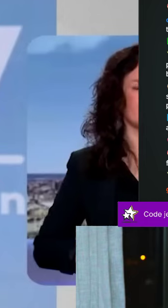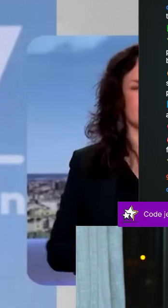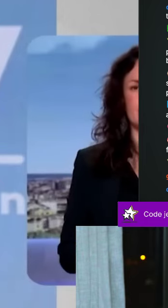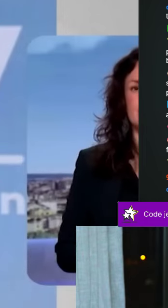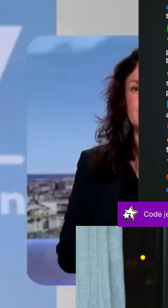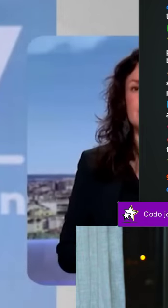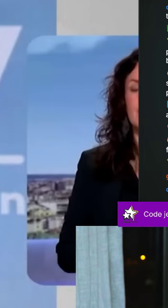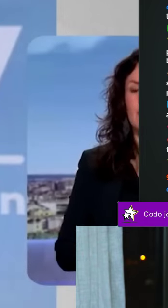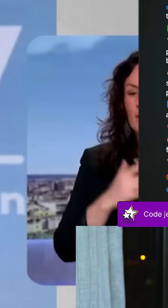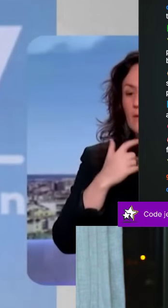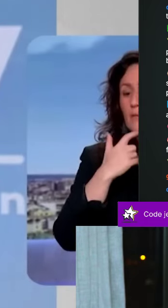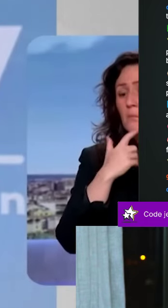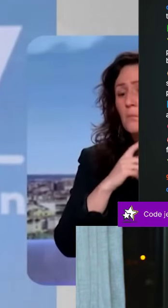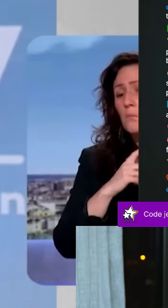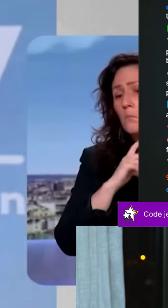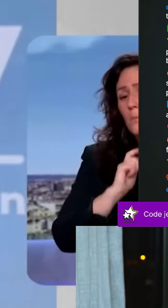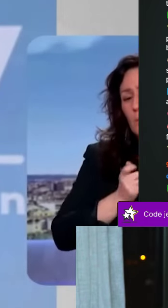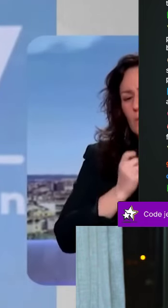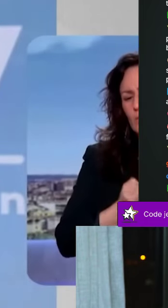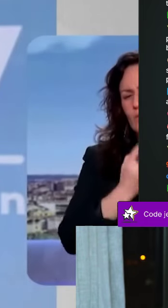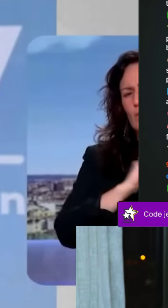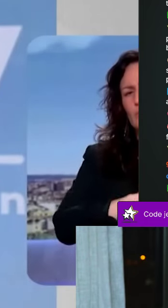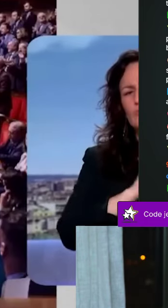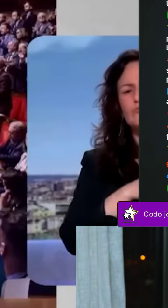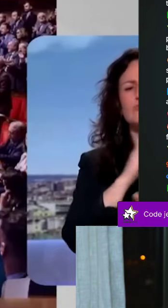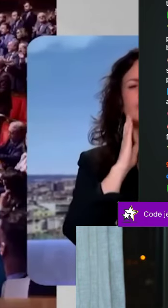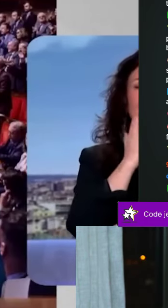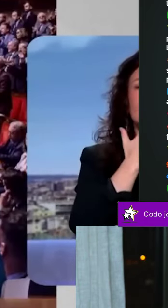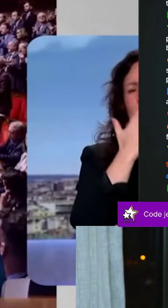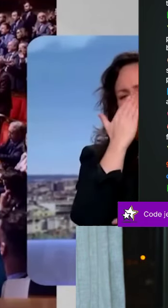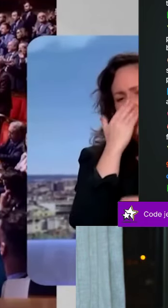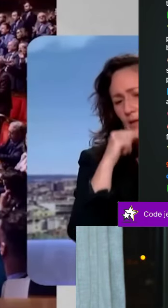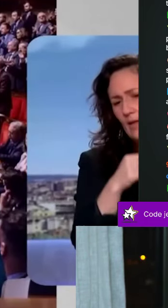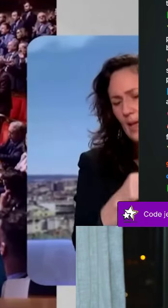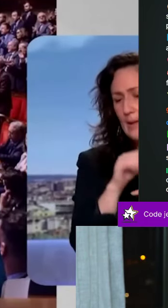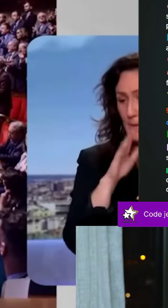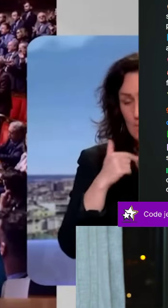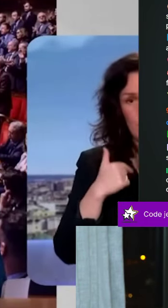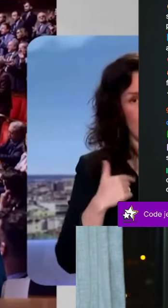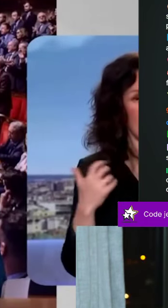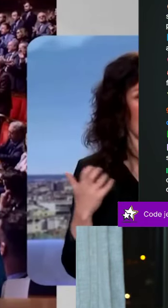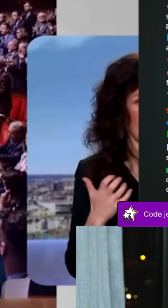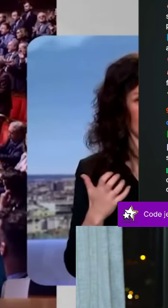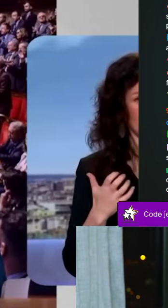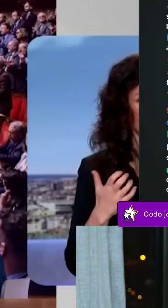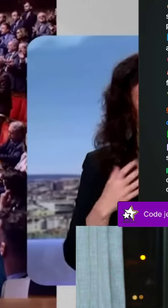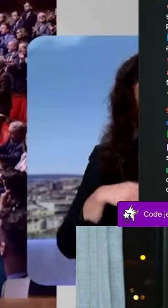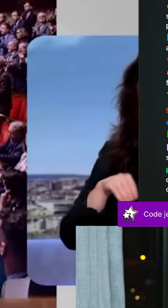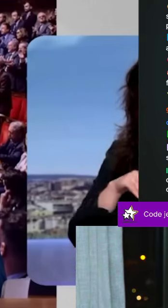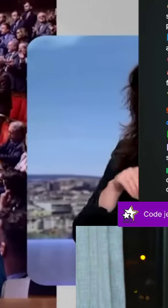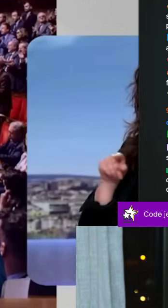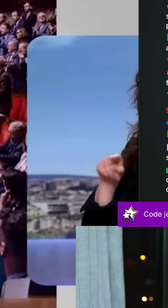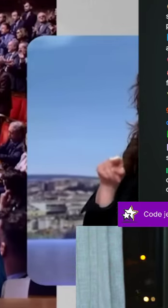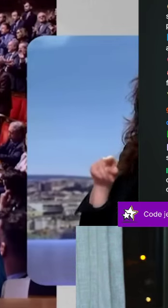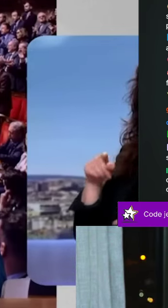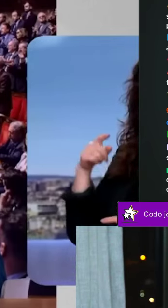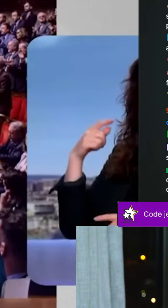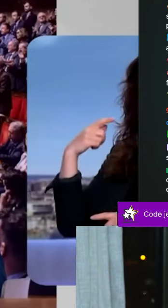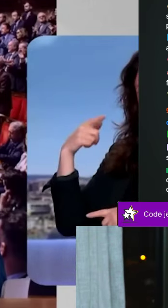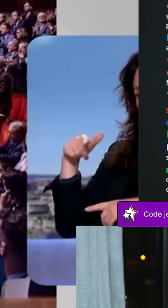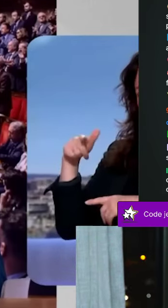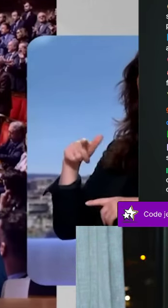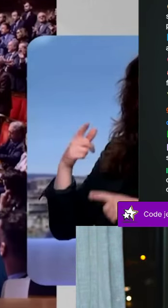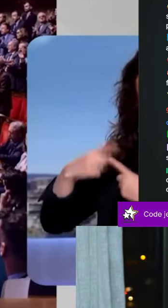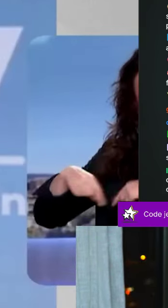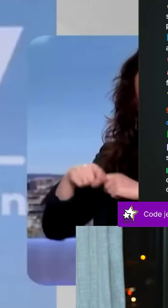budget sans doute en janvier ou en février maintenant moi je souhaite et mon collègue président la commission des finances er cocrel a déposé un amendement en